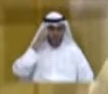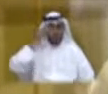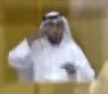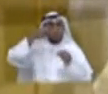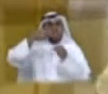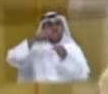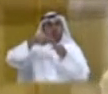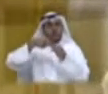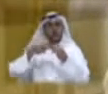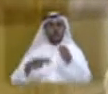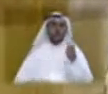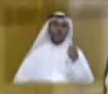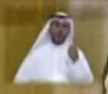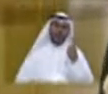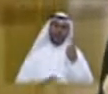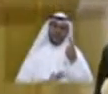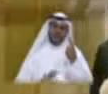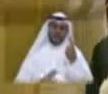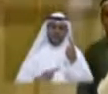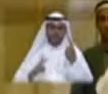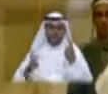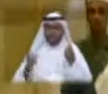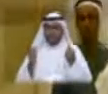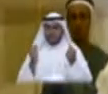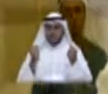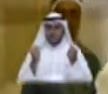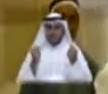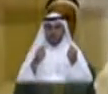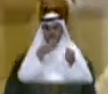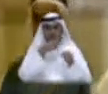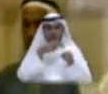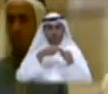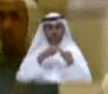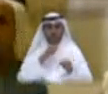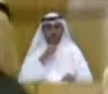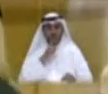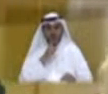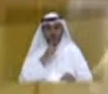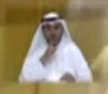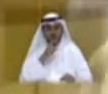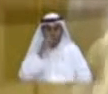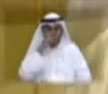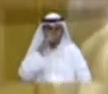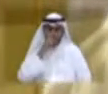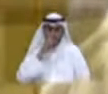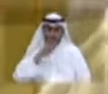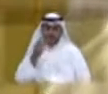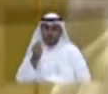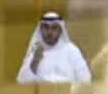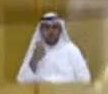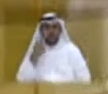مصدر البترول، وبالتالي تحتاج الى موارد مصادر اخرى من